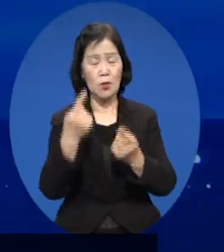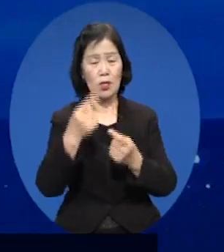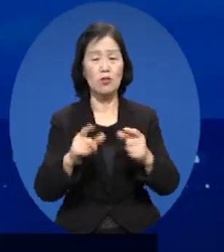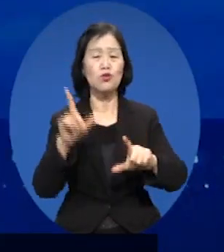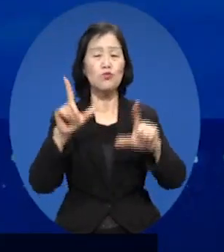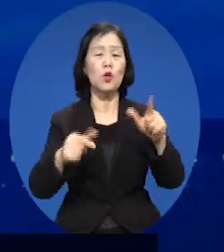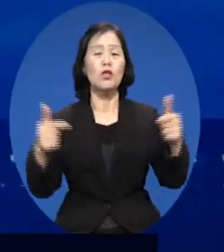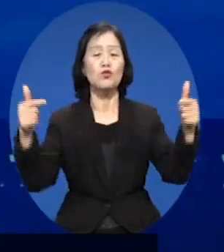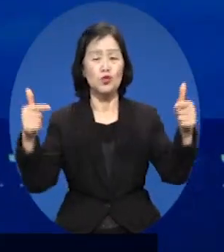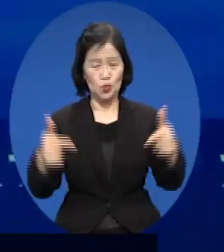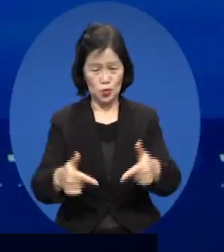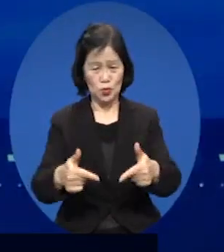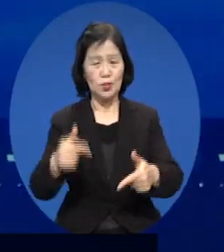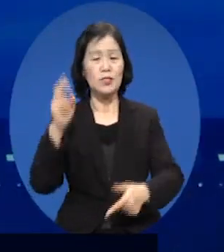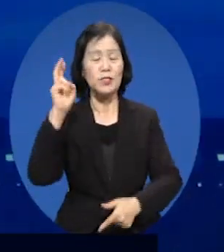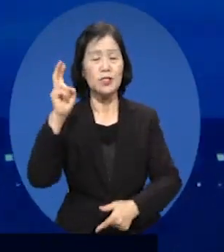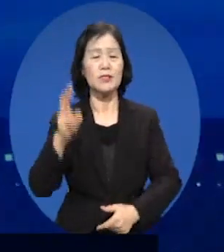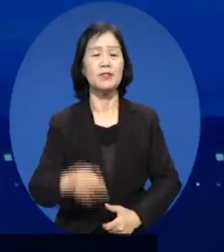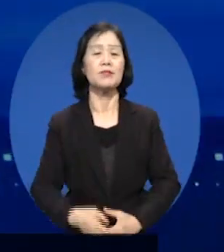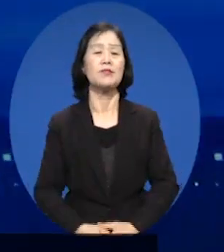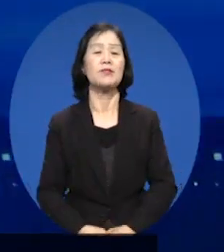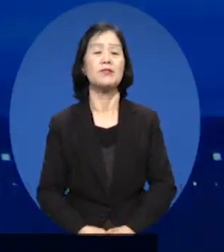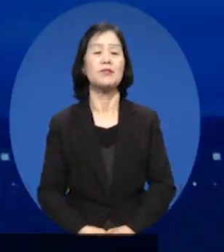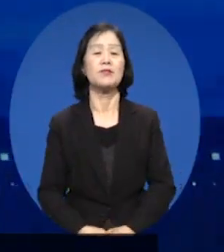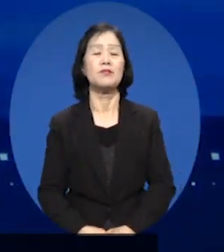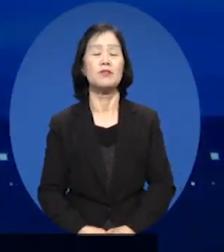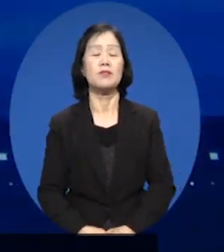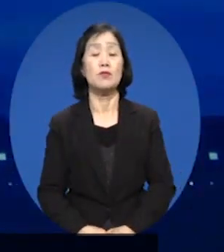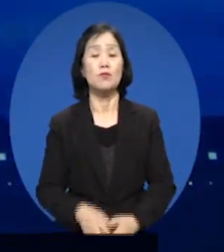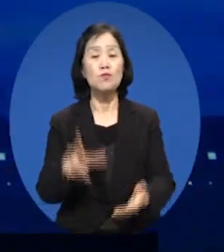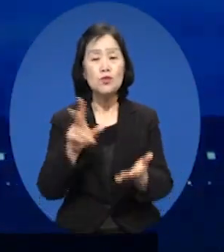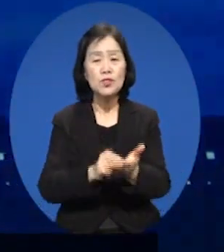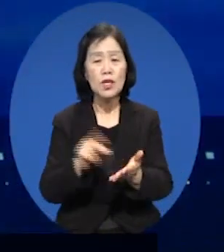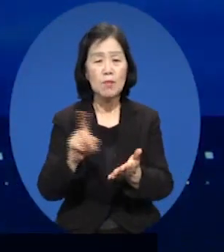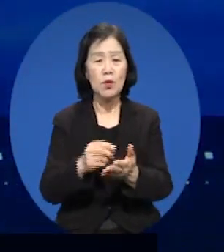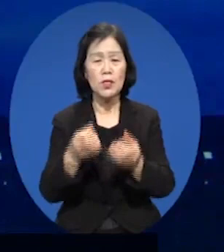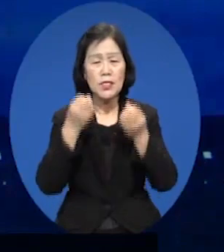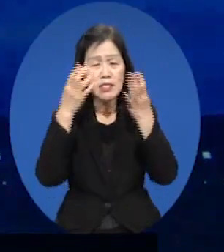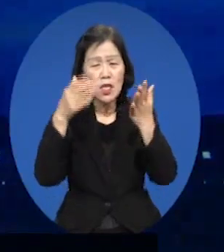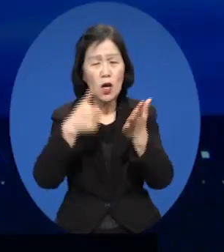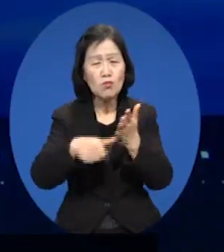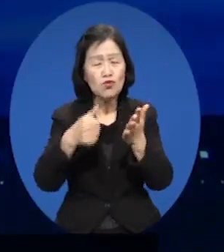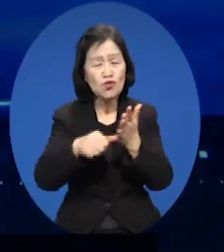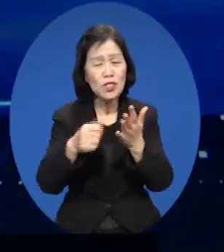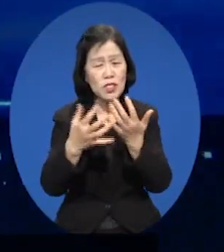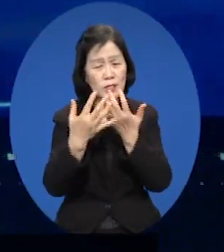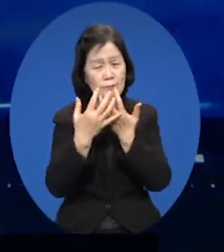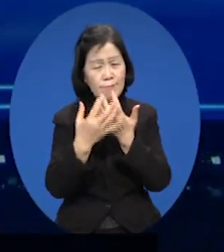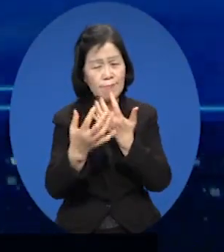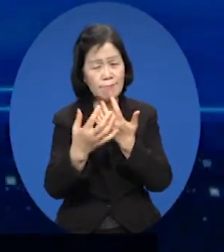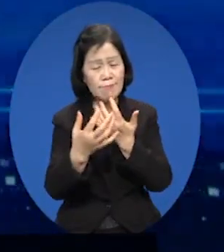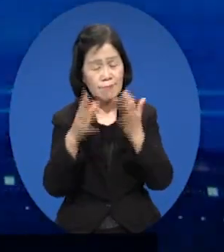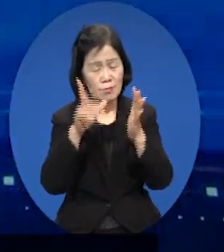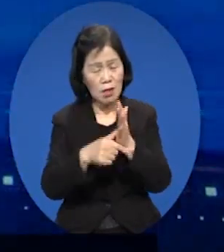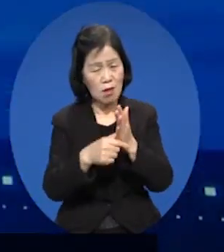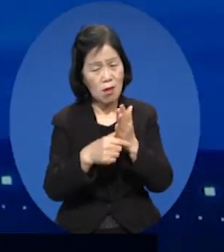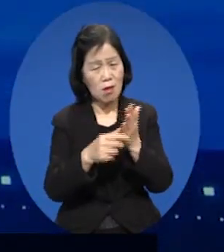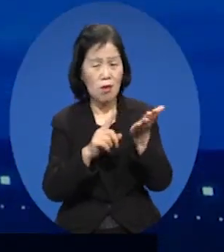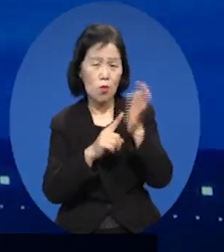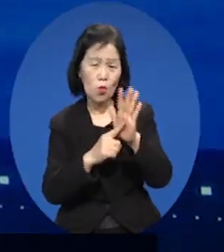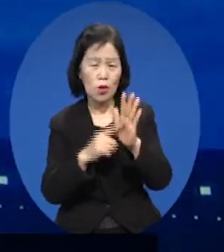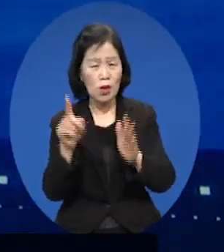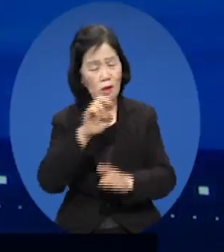것이다 이렇게 지금 관측이 되고 있는데 관건은 이번에 어떤 신형 무기를 열병 시켜서 공개할까 한 것 같습니다